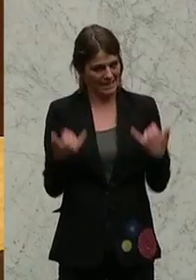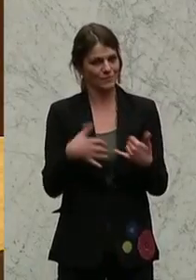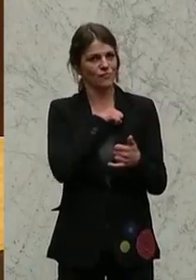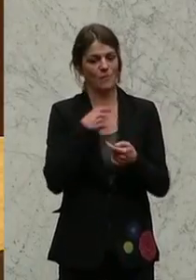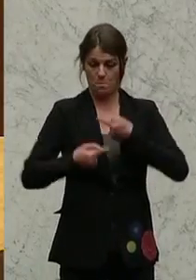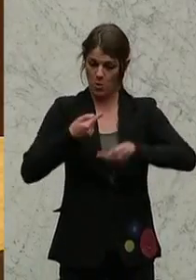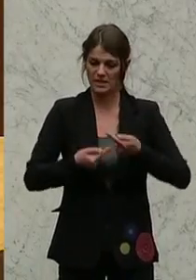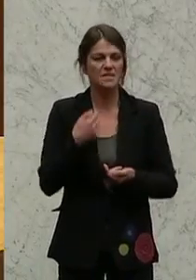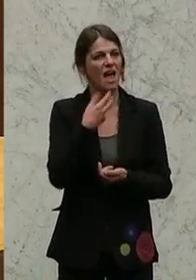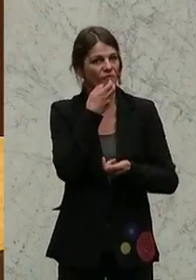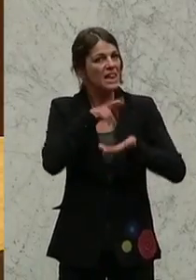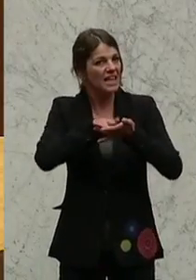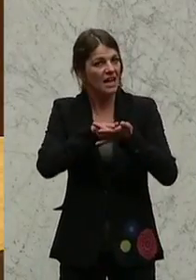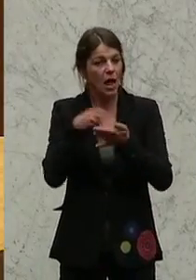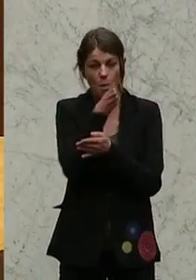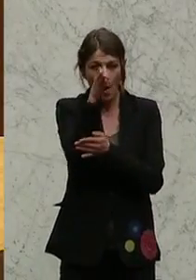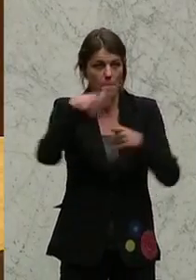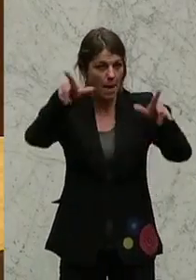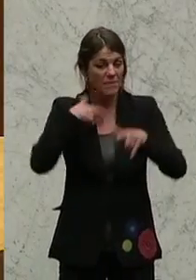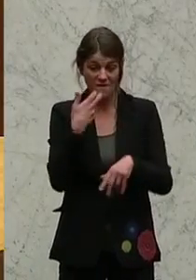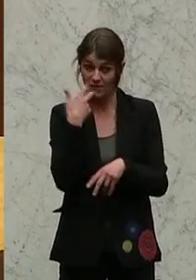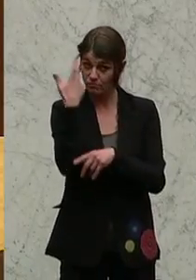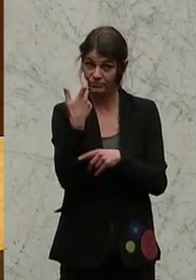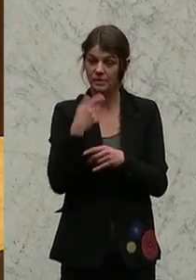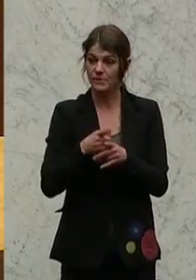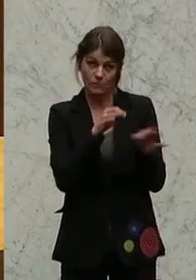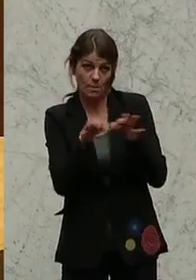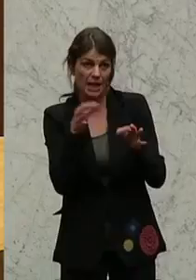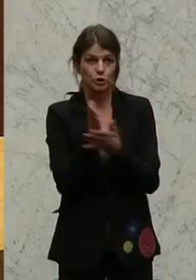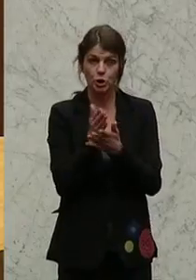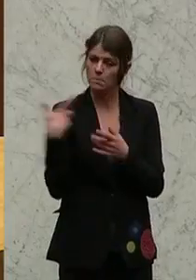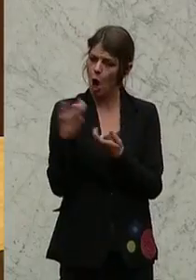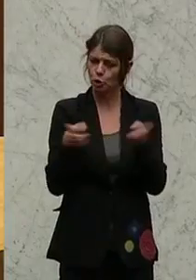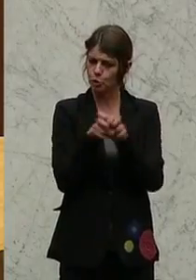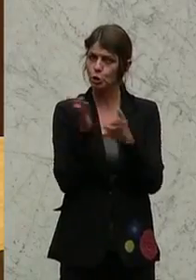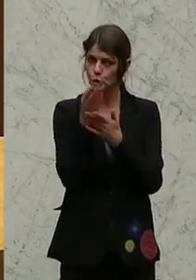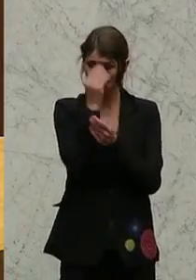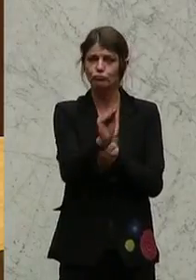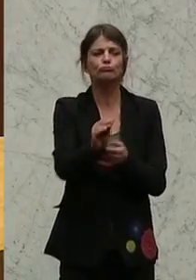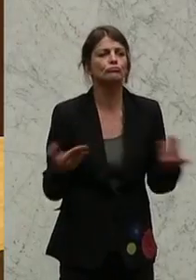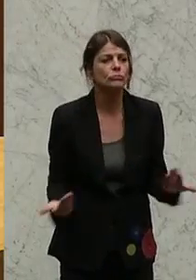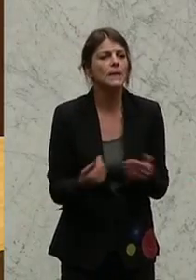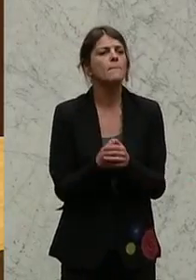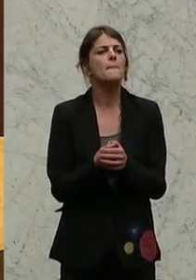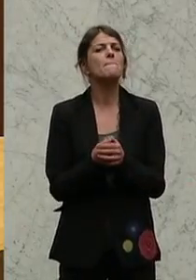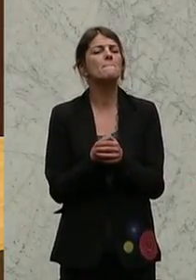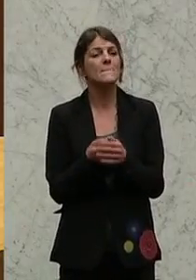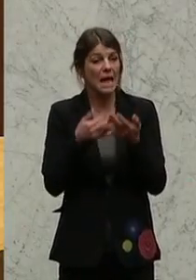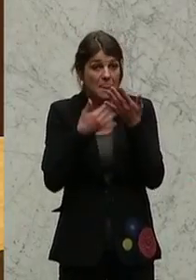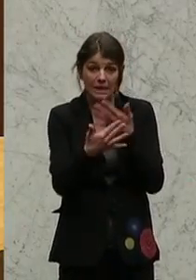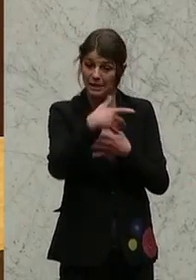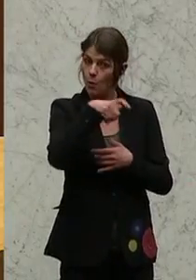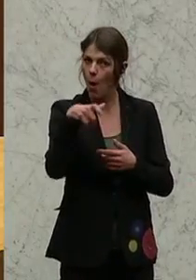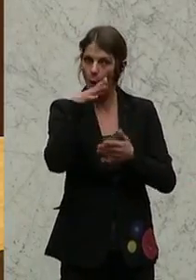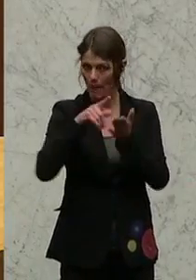einer digitalen Roadmap auch eingeleitet worden ist und wie schon angekündigt, auch wie im Ausschuss schon angekündigt wurde, in den nächsten